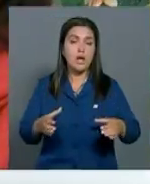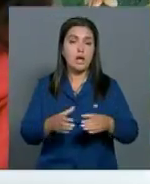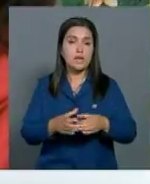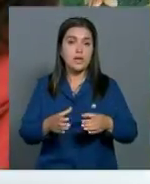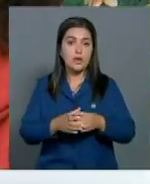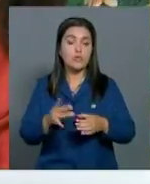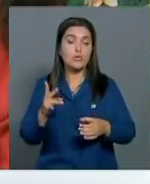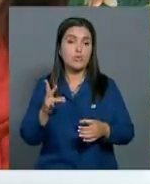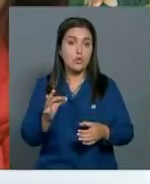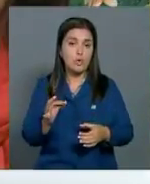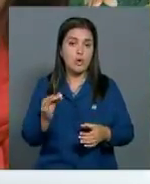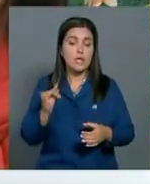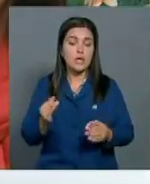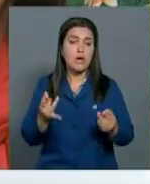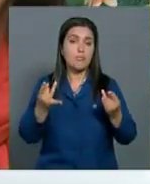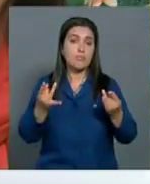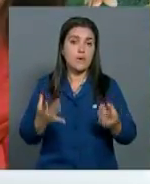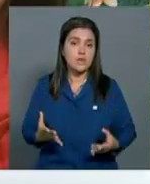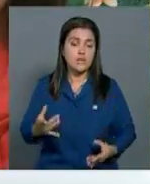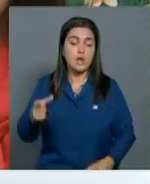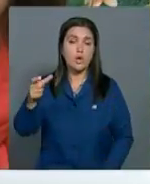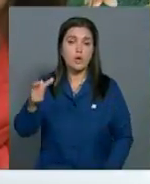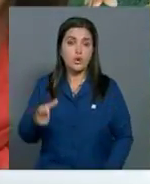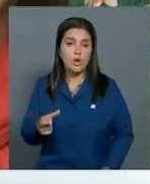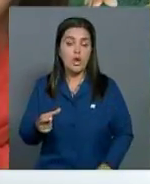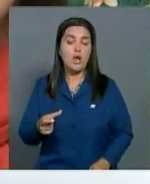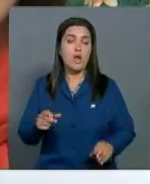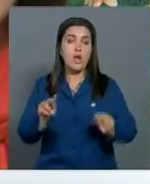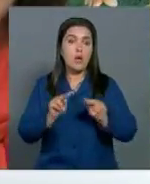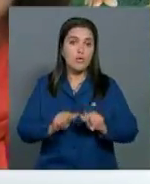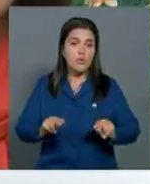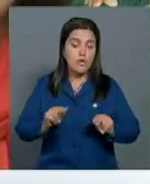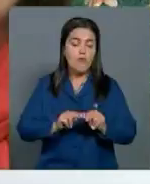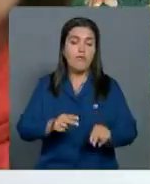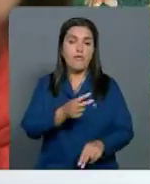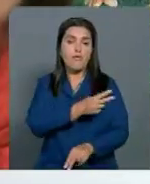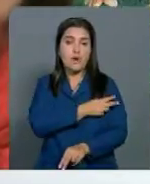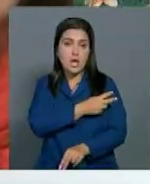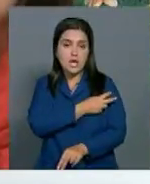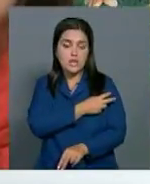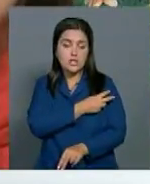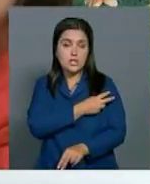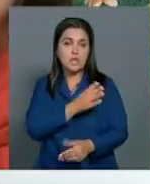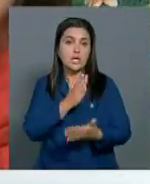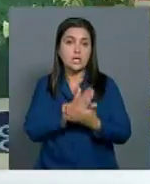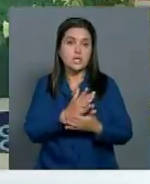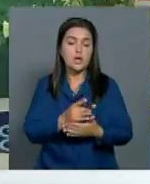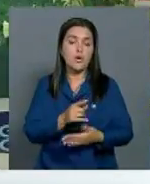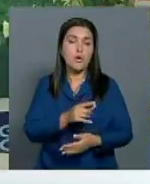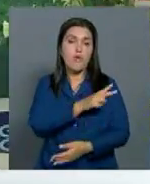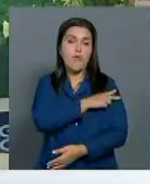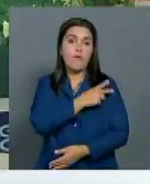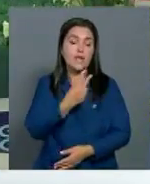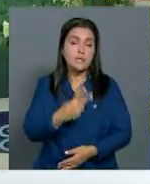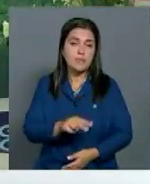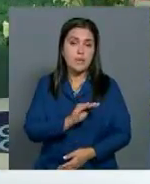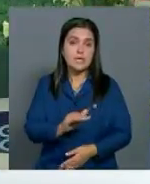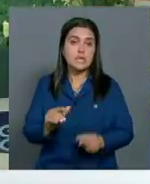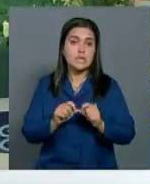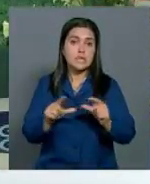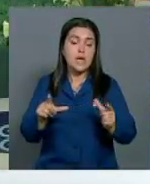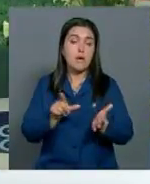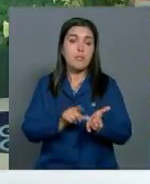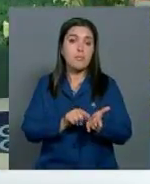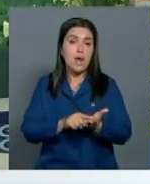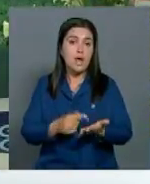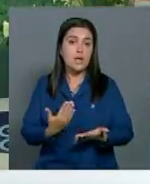организации, но и простые люди, учителя, врачи, медсестры, воспитатели детских садов, пенсионеры.